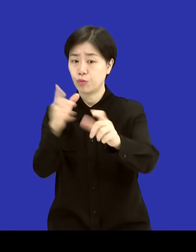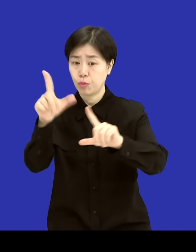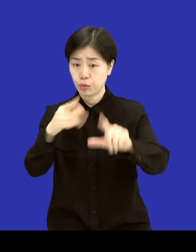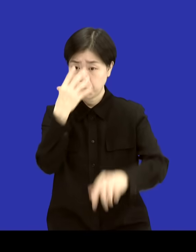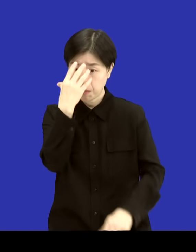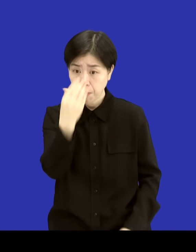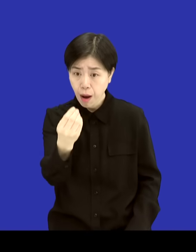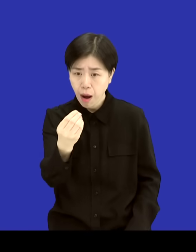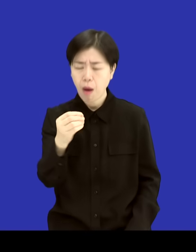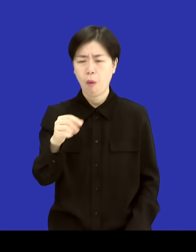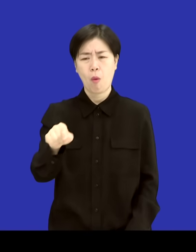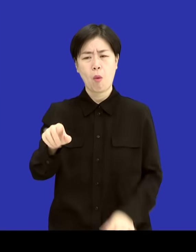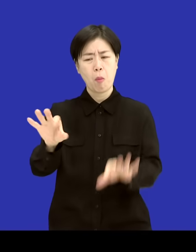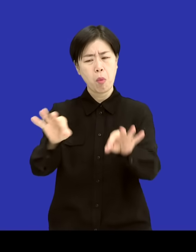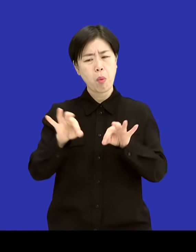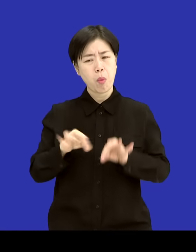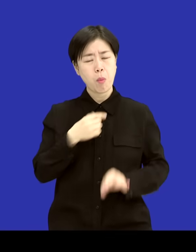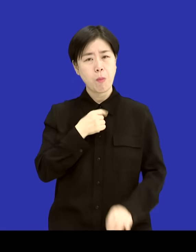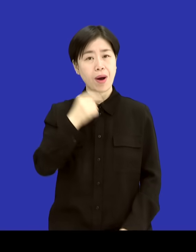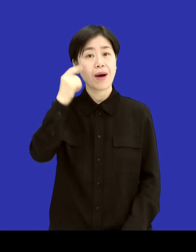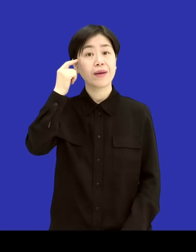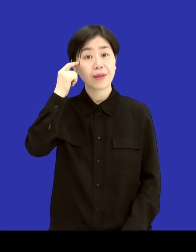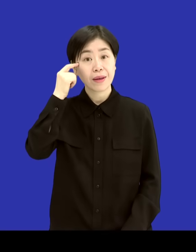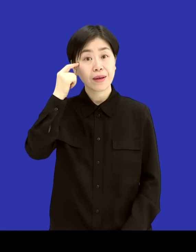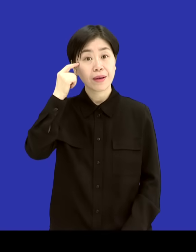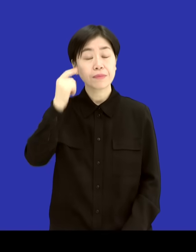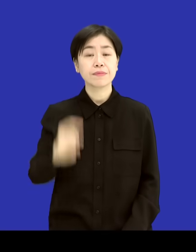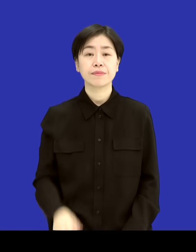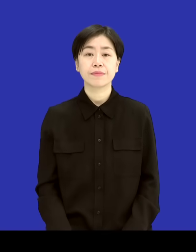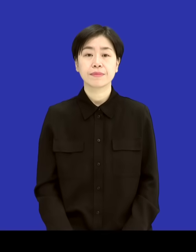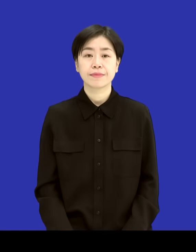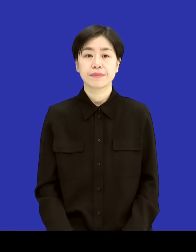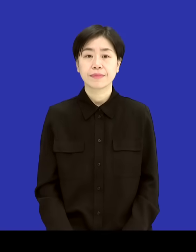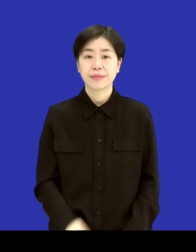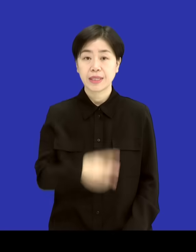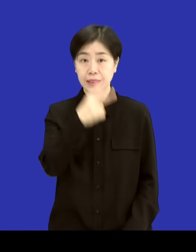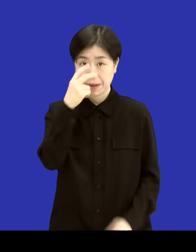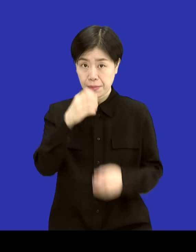될까 이렇게 보다가 잠언 9장 10절에